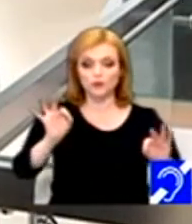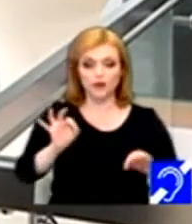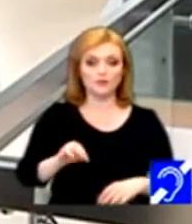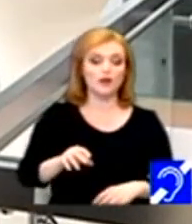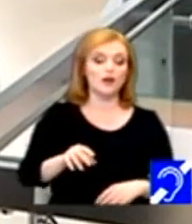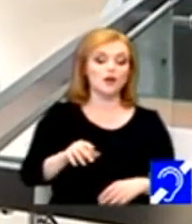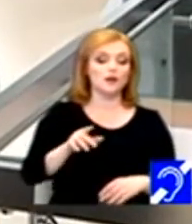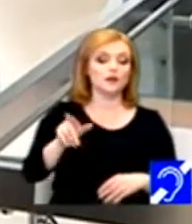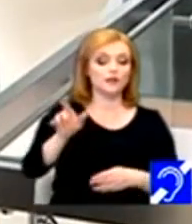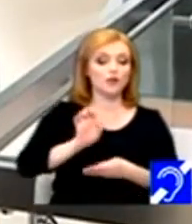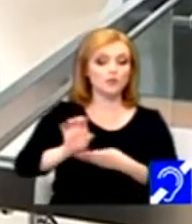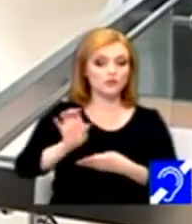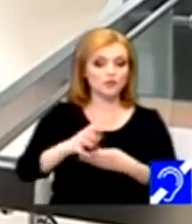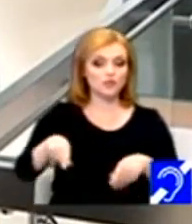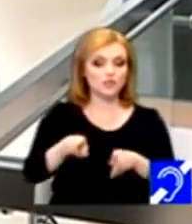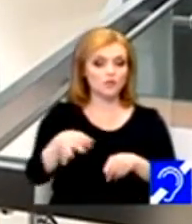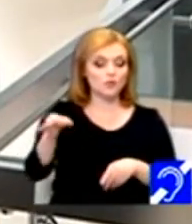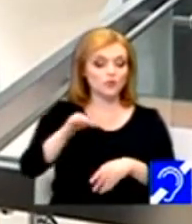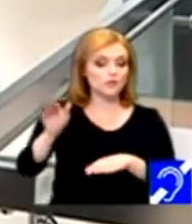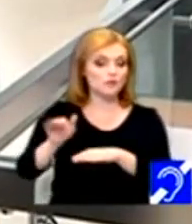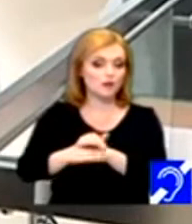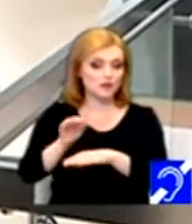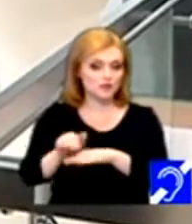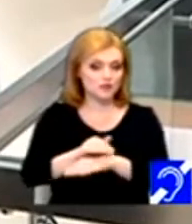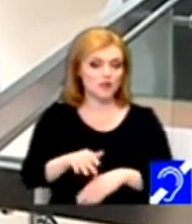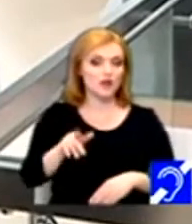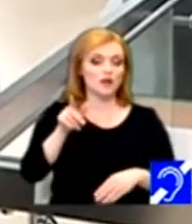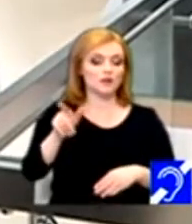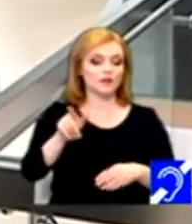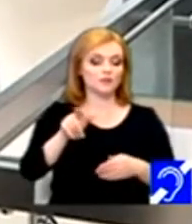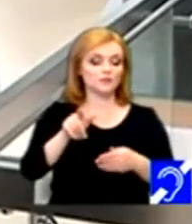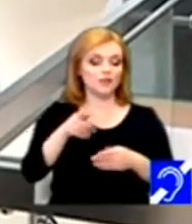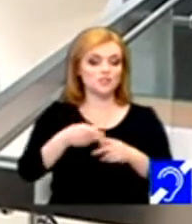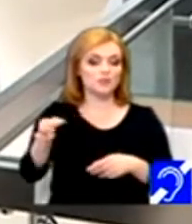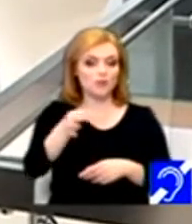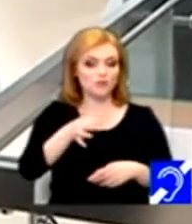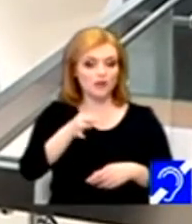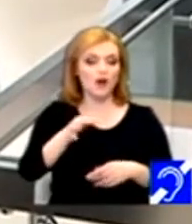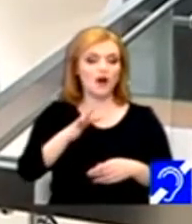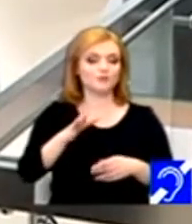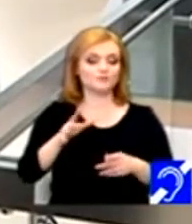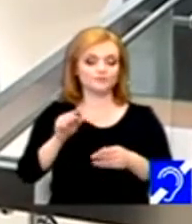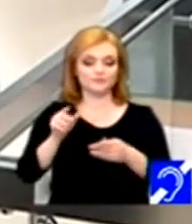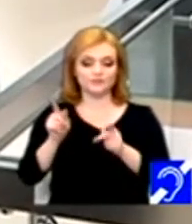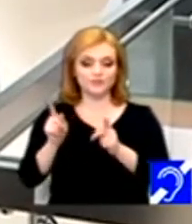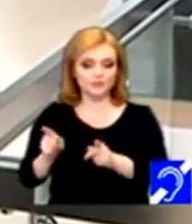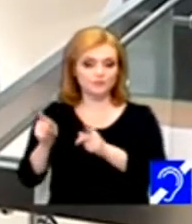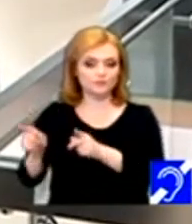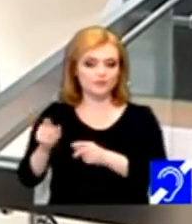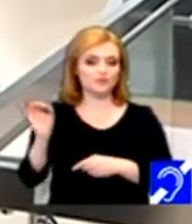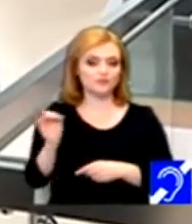Banca Națională evocă evenimente istorice deosebite, personalități notorii din diferite